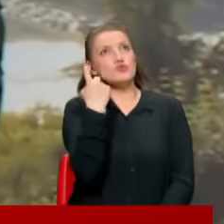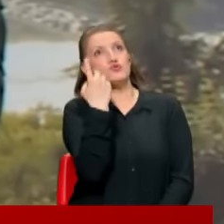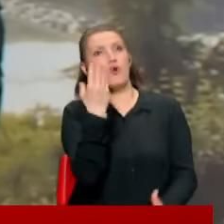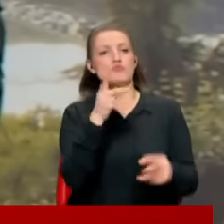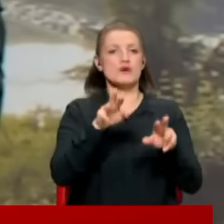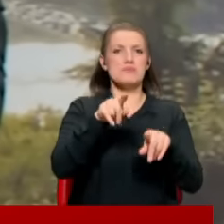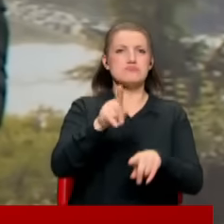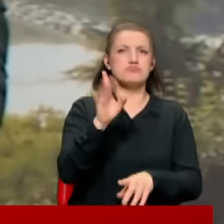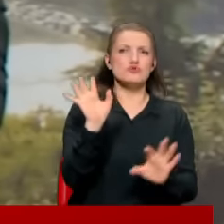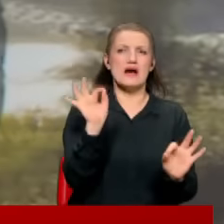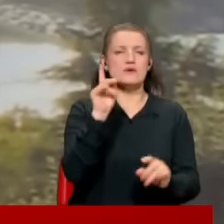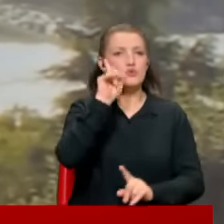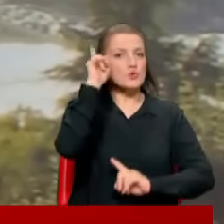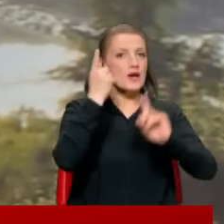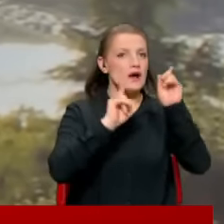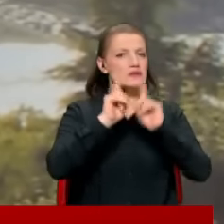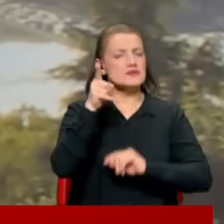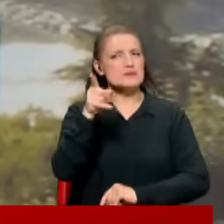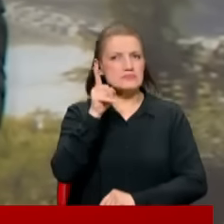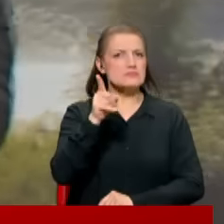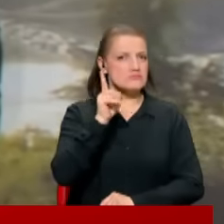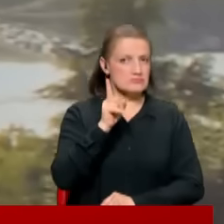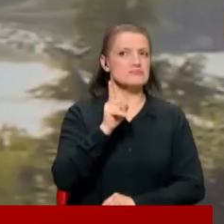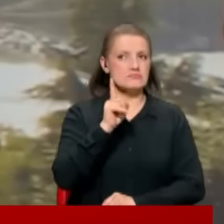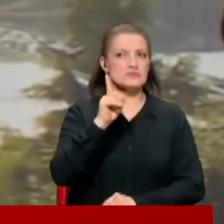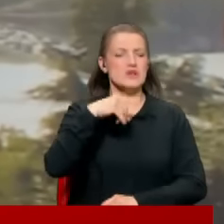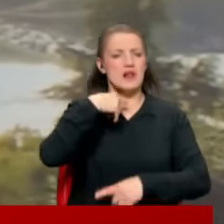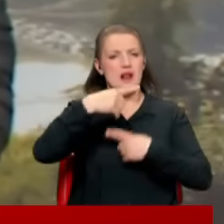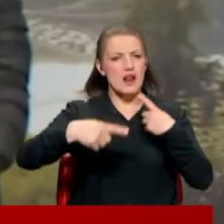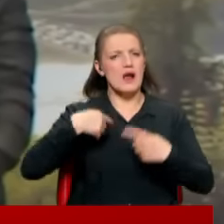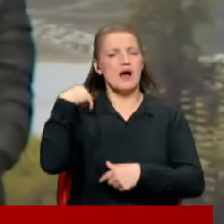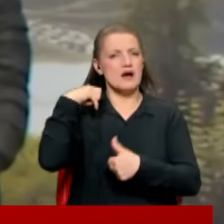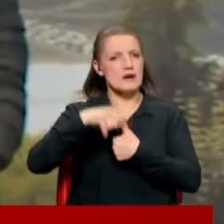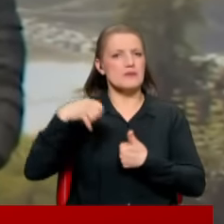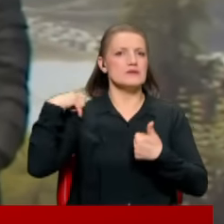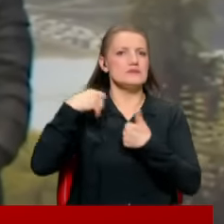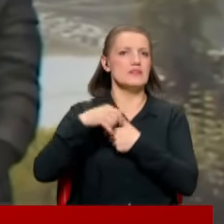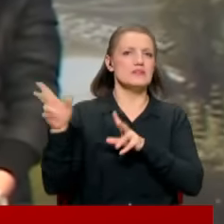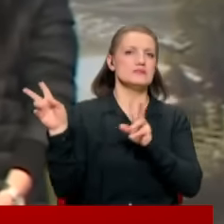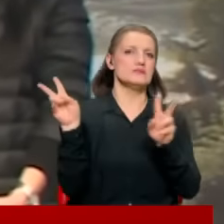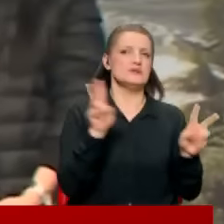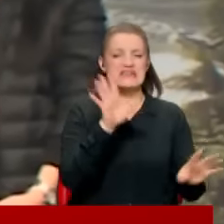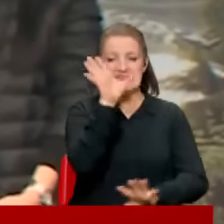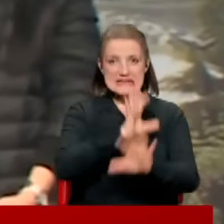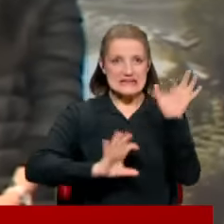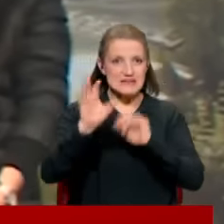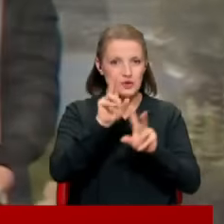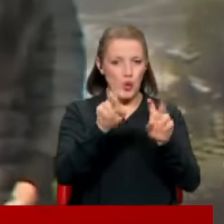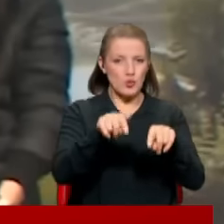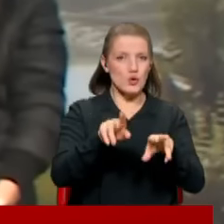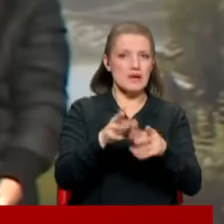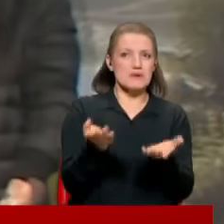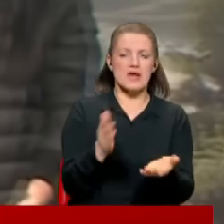bakın bunlar bu kadar sinsi, bunlar bu kadar sinsi, çevirip duruyorlar. Sanki çok gizli bir konuymuş